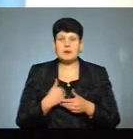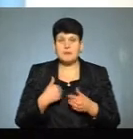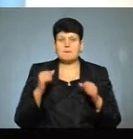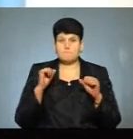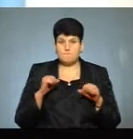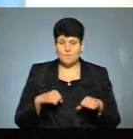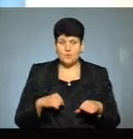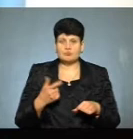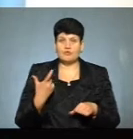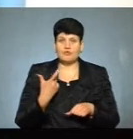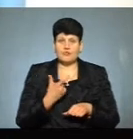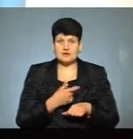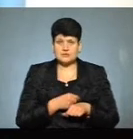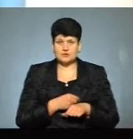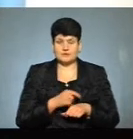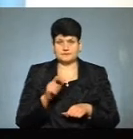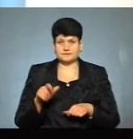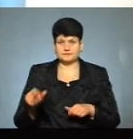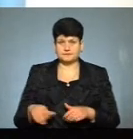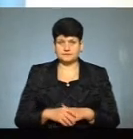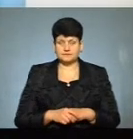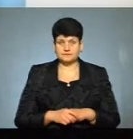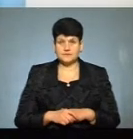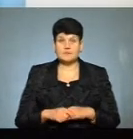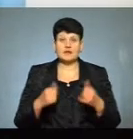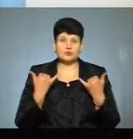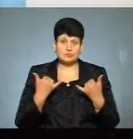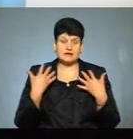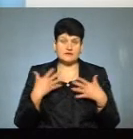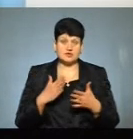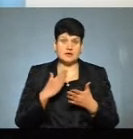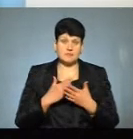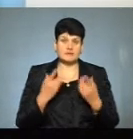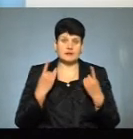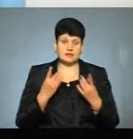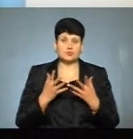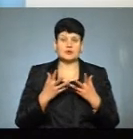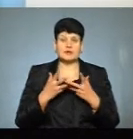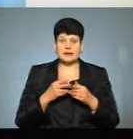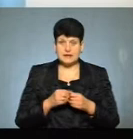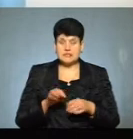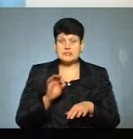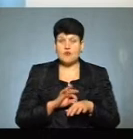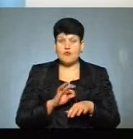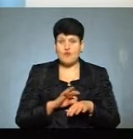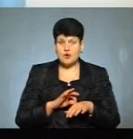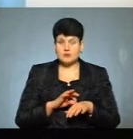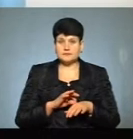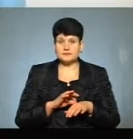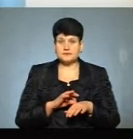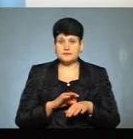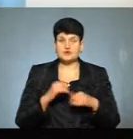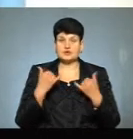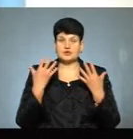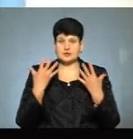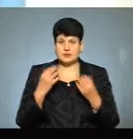можемо вакцинувати пацієнтів. Ну, зараз ми вже маємо таку значну кількість хворих. Тобто, чи ми зараз по сьогоднішній